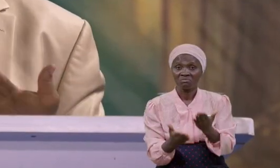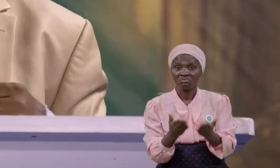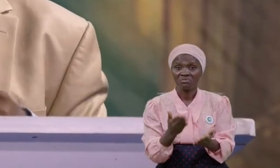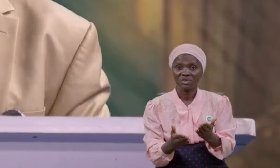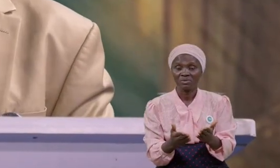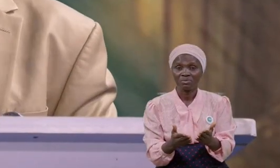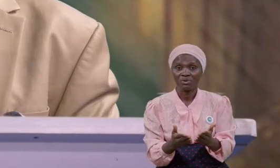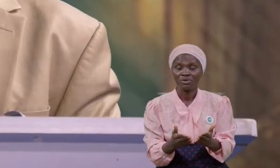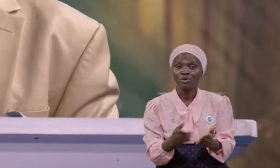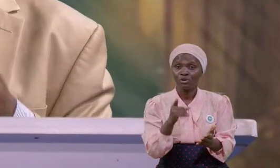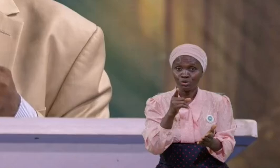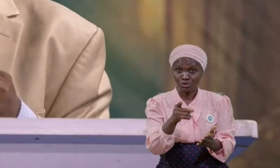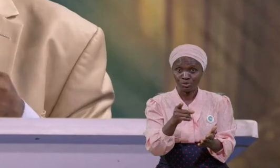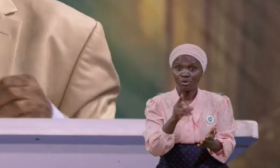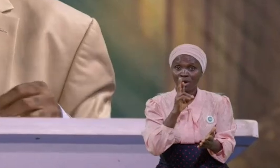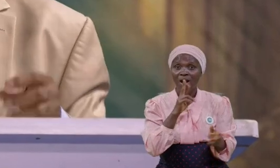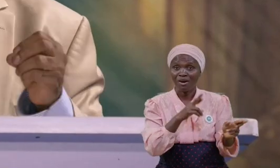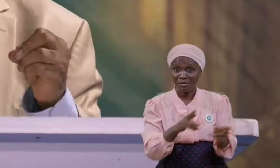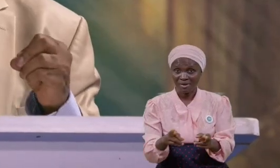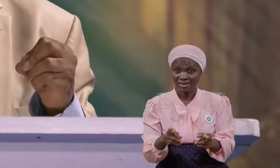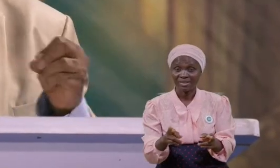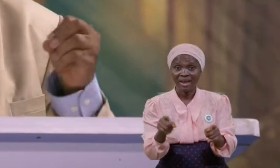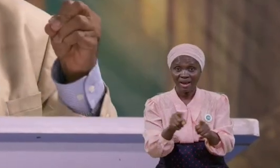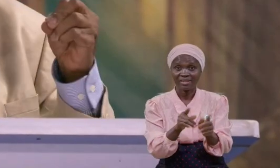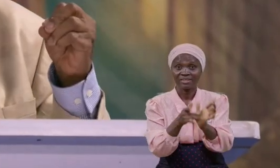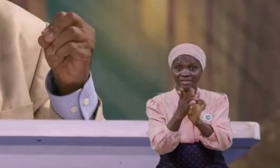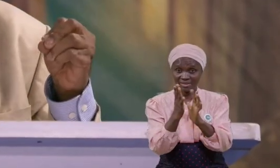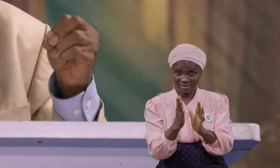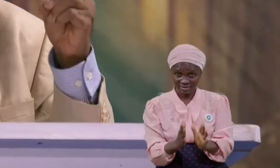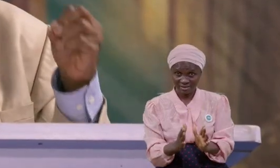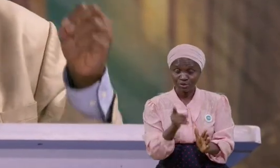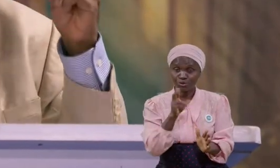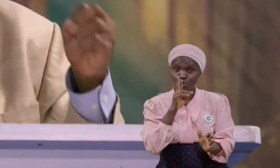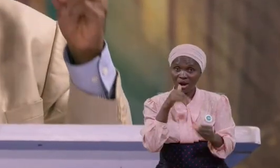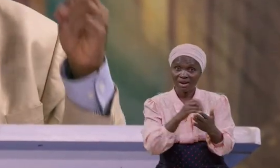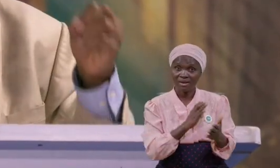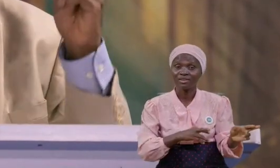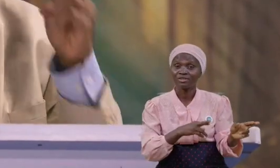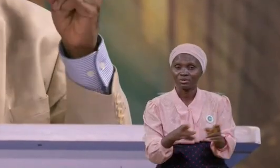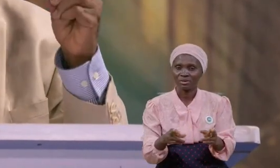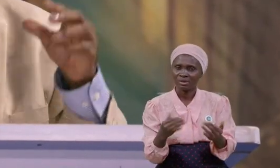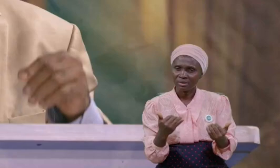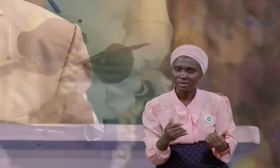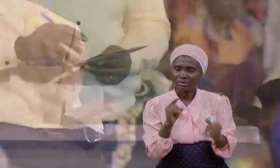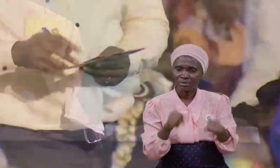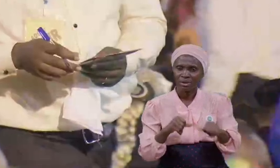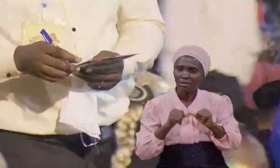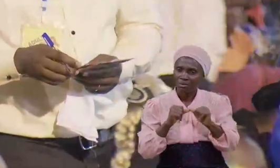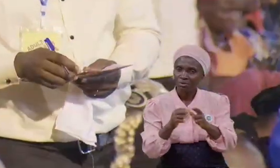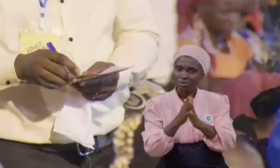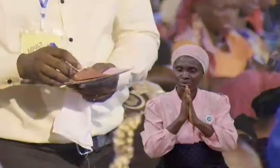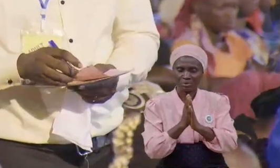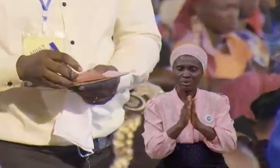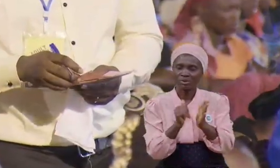vous qui étiez déjà chrétien, consacrez-vous, Seigneur, donne-moi la grâce de demeurer chrétien complet jusqu'à